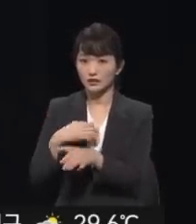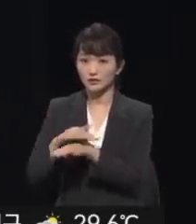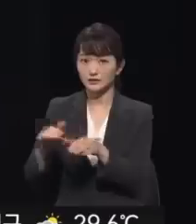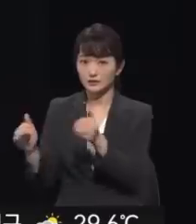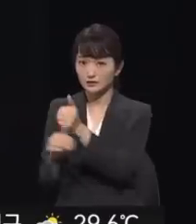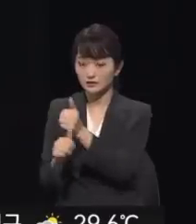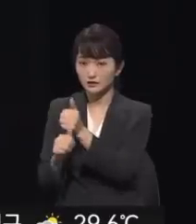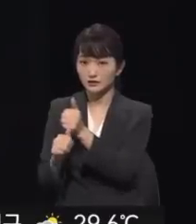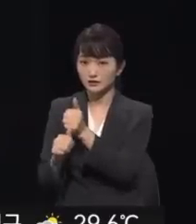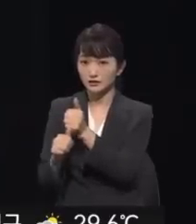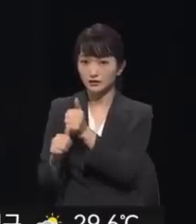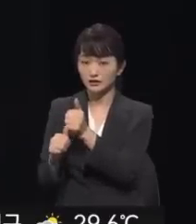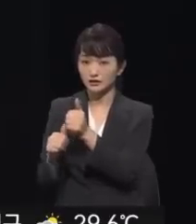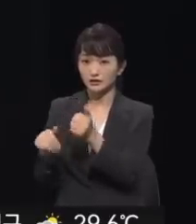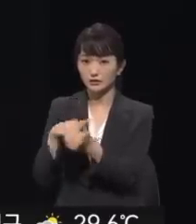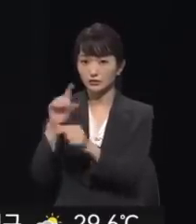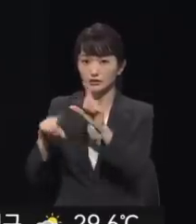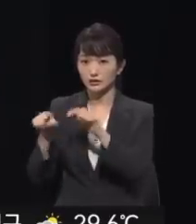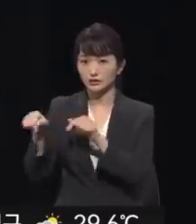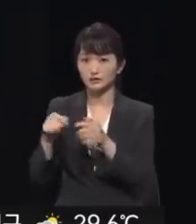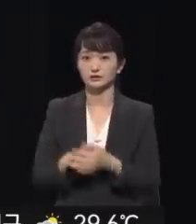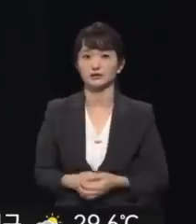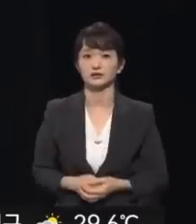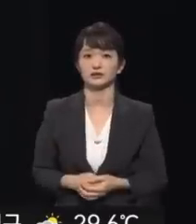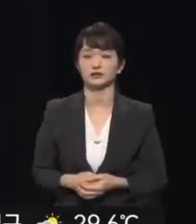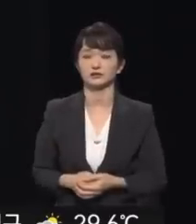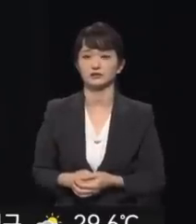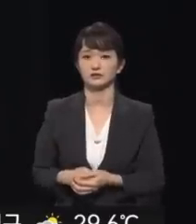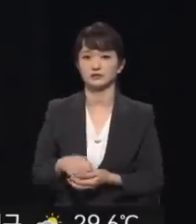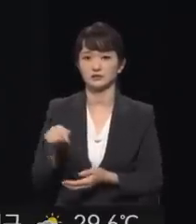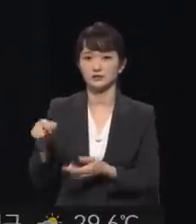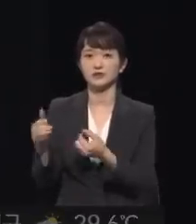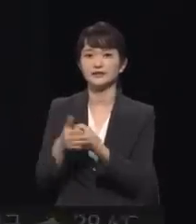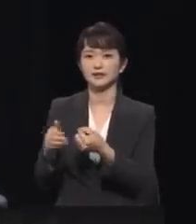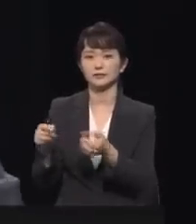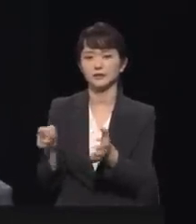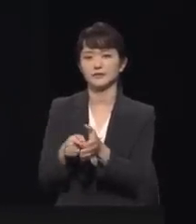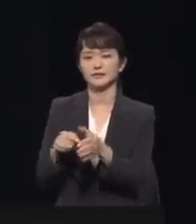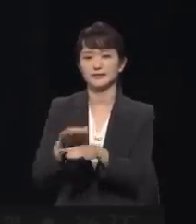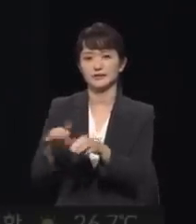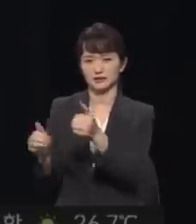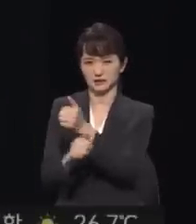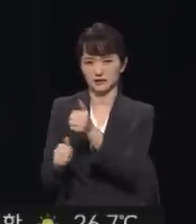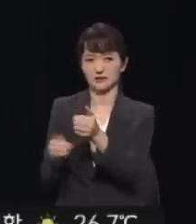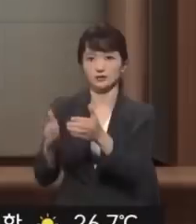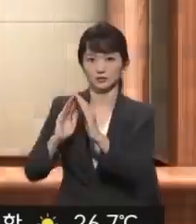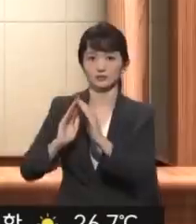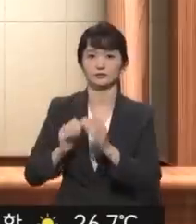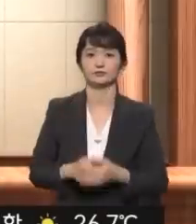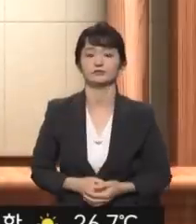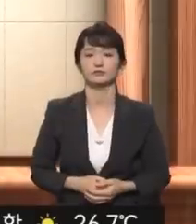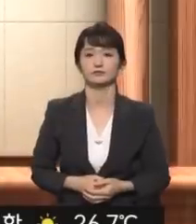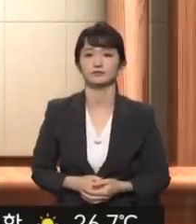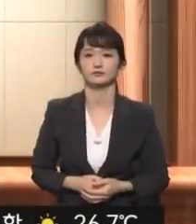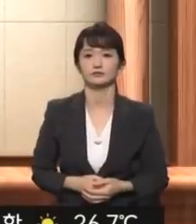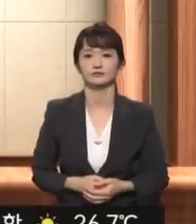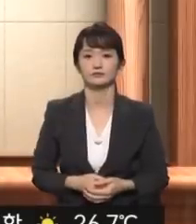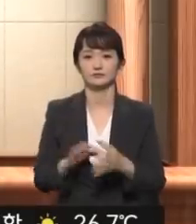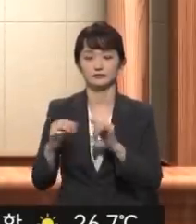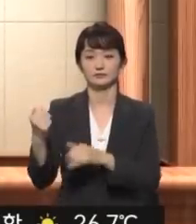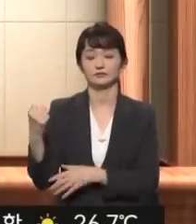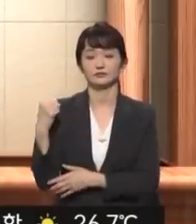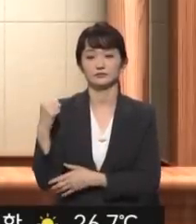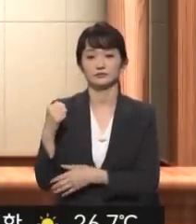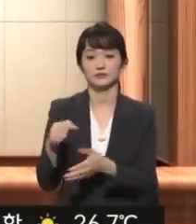상황 으로 규정하고 그러면 비대위 체제 를 만들도록 했는데요 법원은 이에 대해서 예 국민의 이미